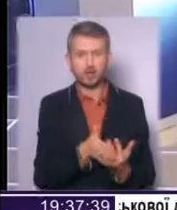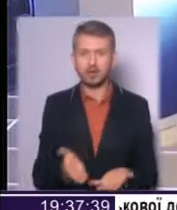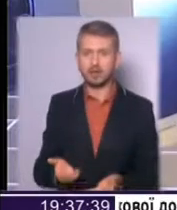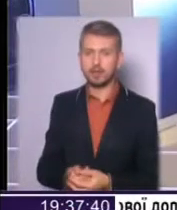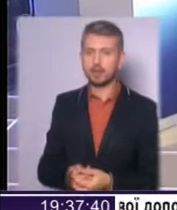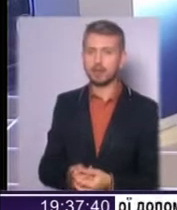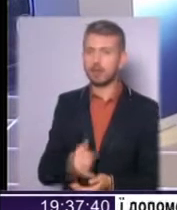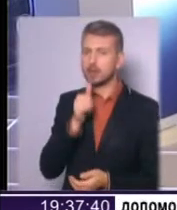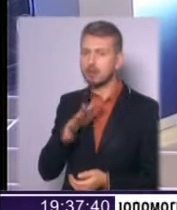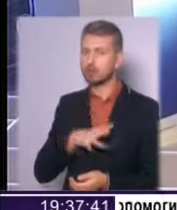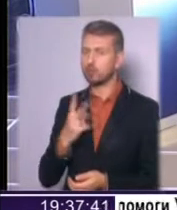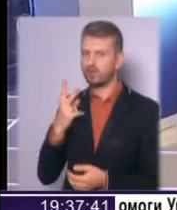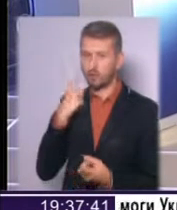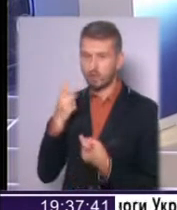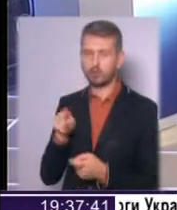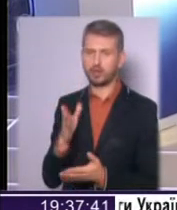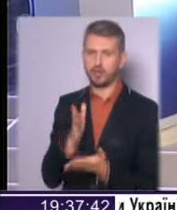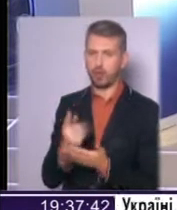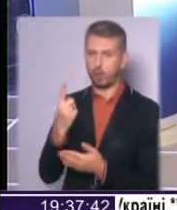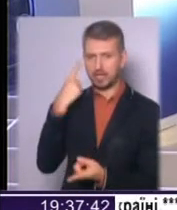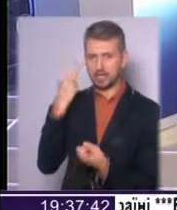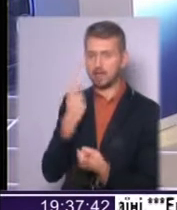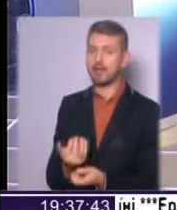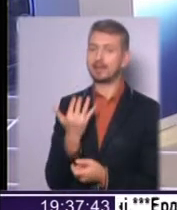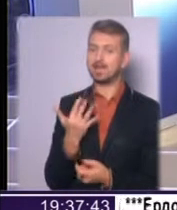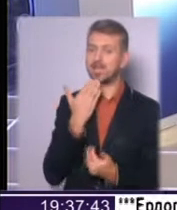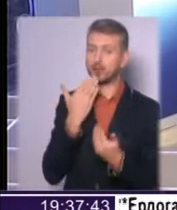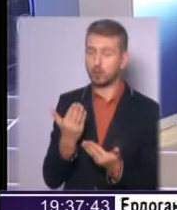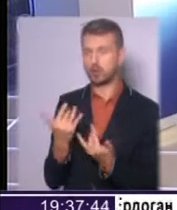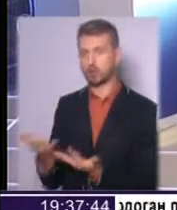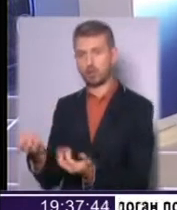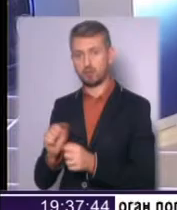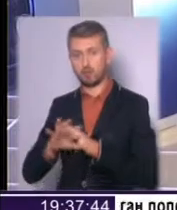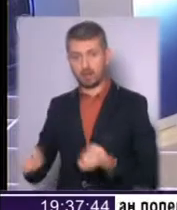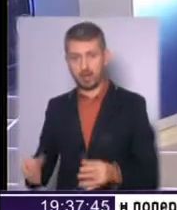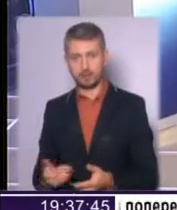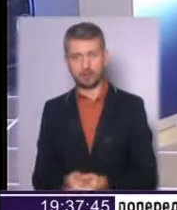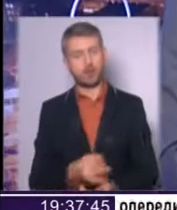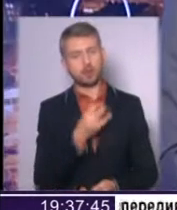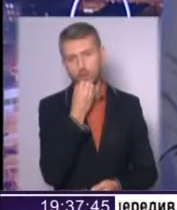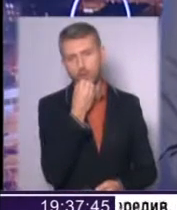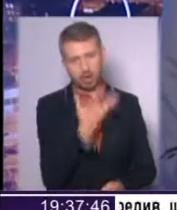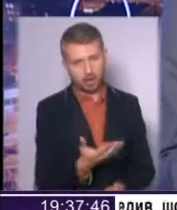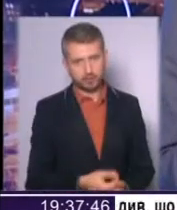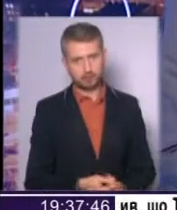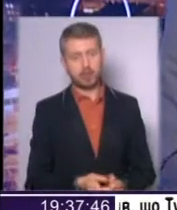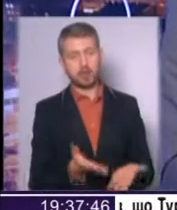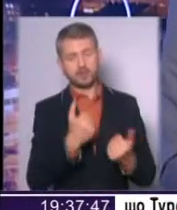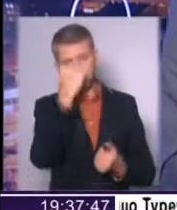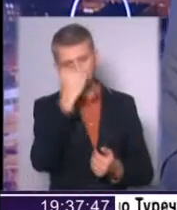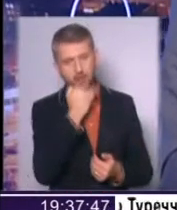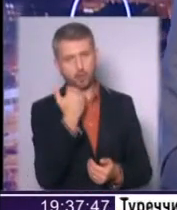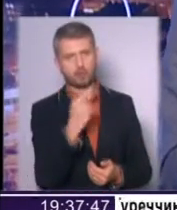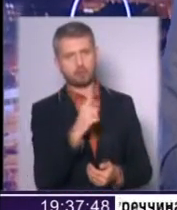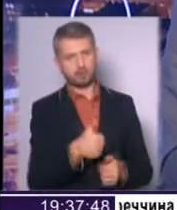не фіксують ці речі, то, можливо, статистика в них одна, а люди вживу зустрічаються зовсім інша статистика. Мені теж багато скарг,